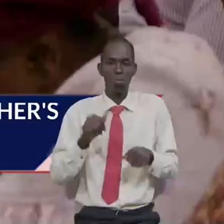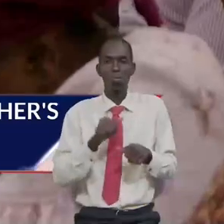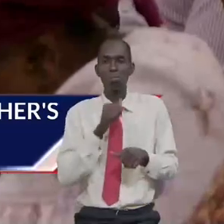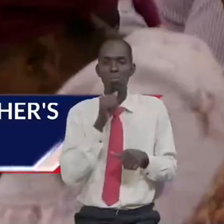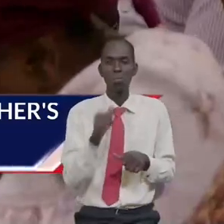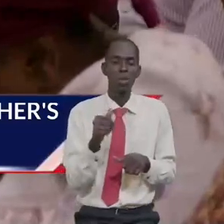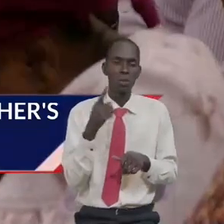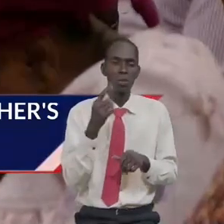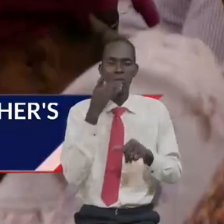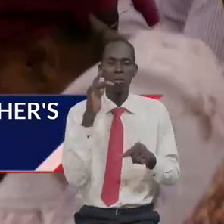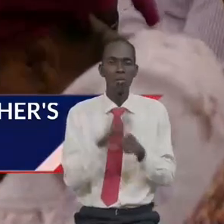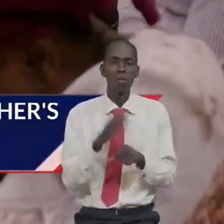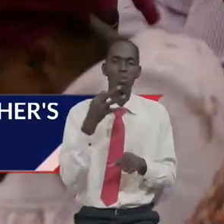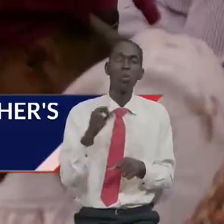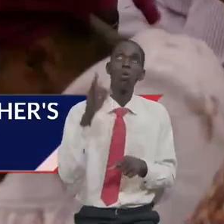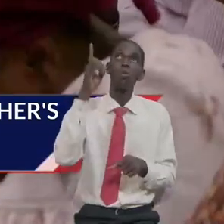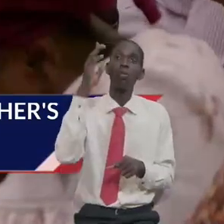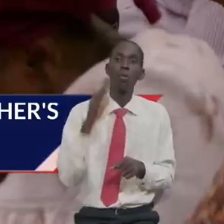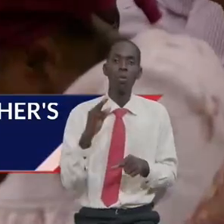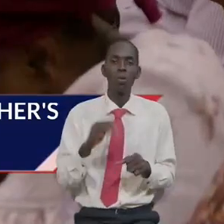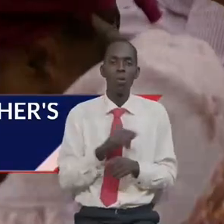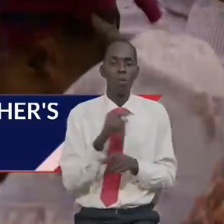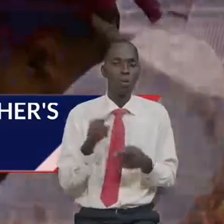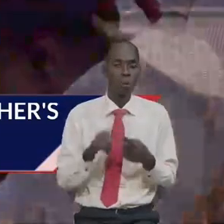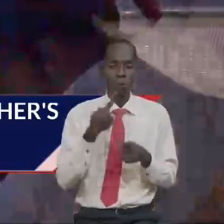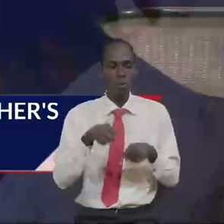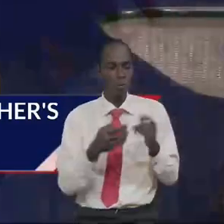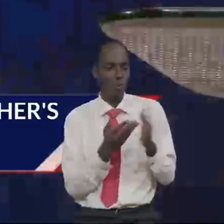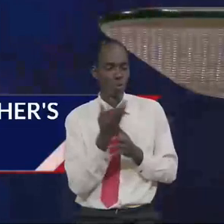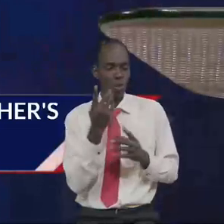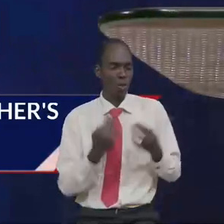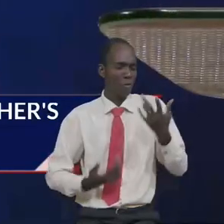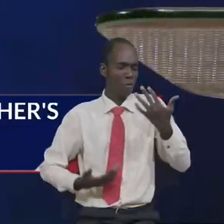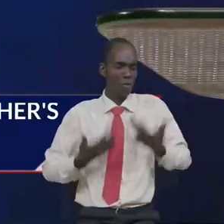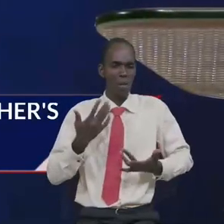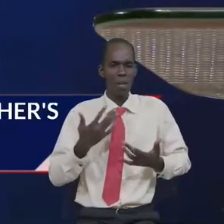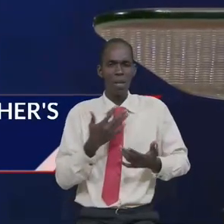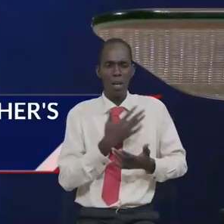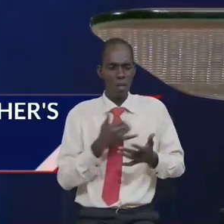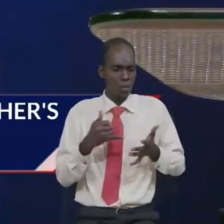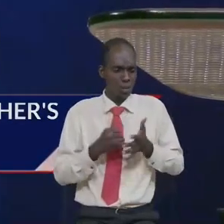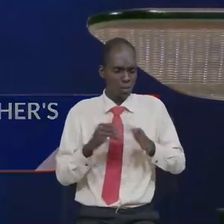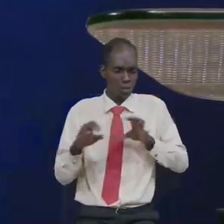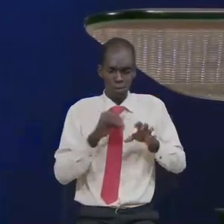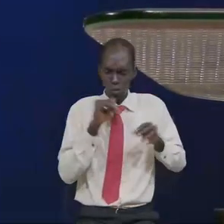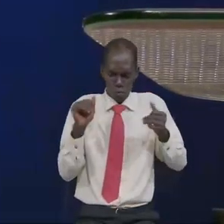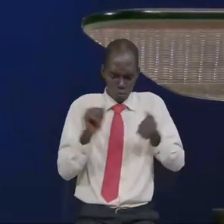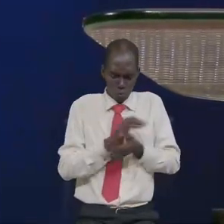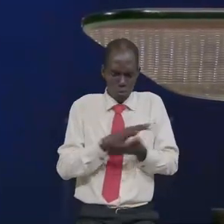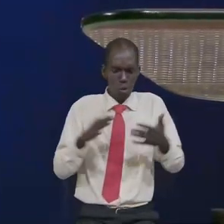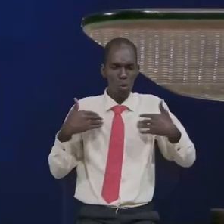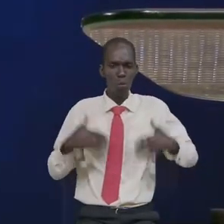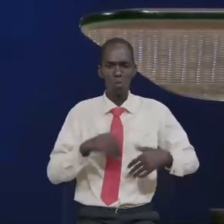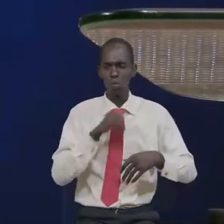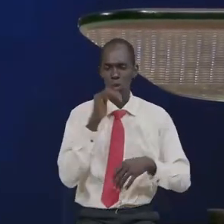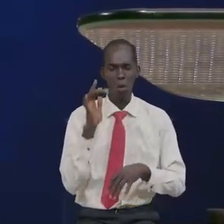ne douta point par incrédulité au sujet de la promesse de Dieu. Lorsque vous traversez le feu de la persécution, cela ne vous brûlera pas. Cela